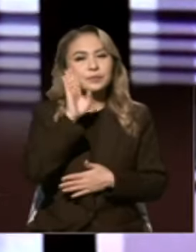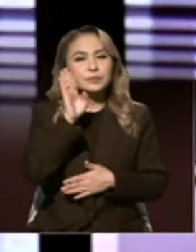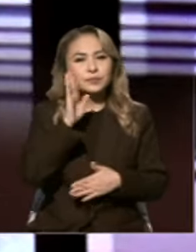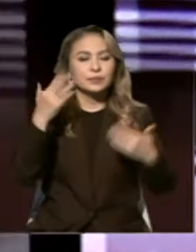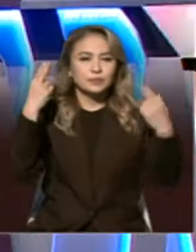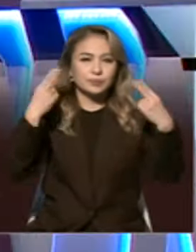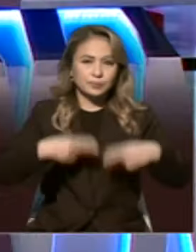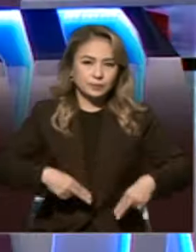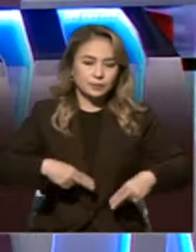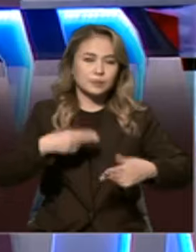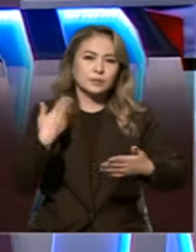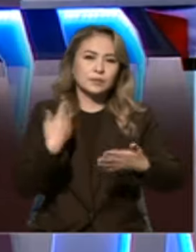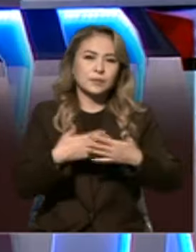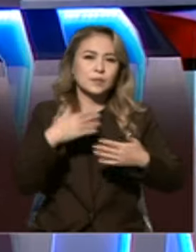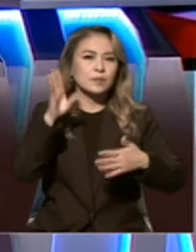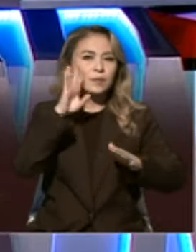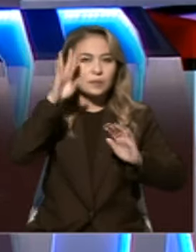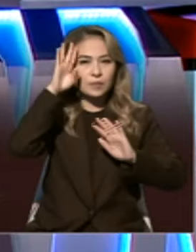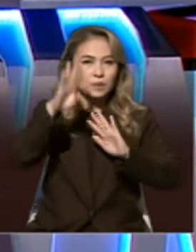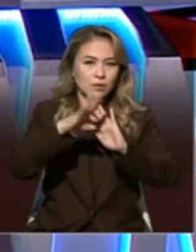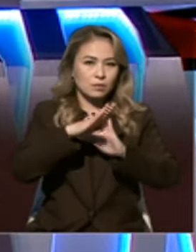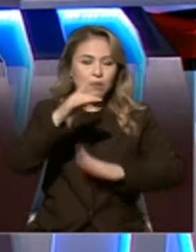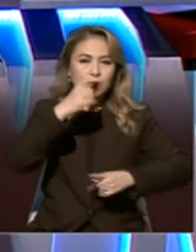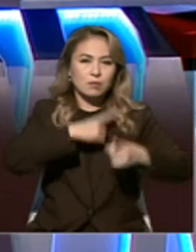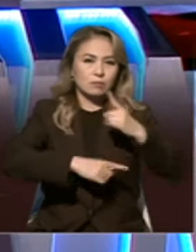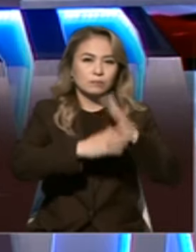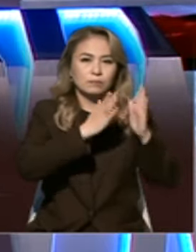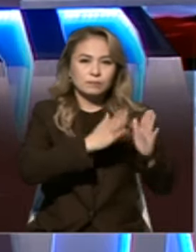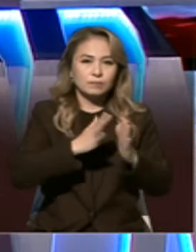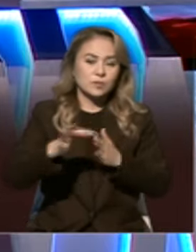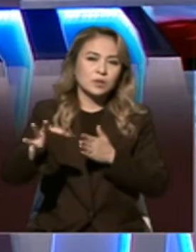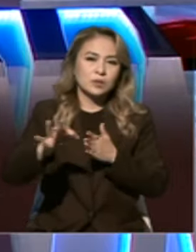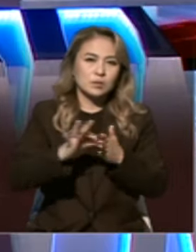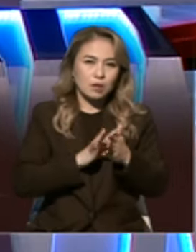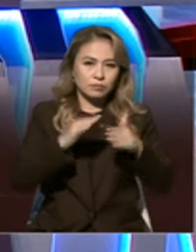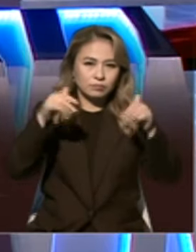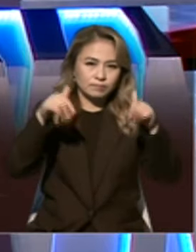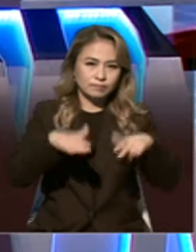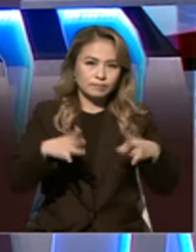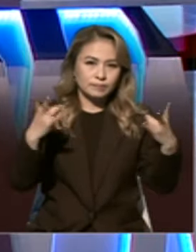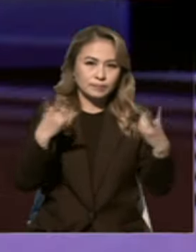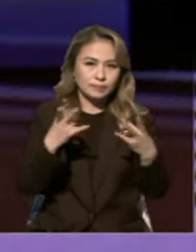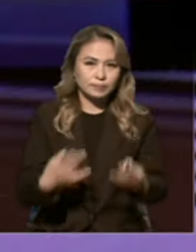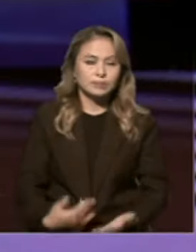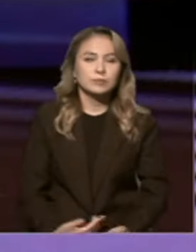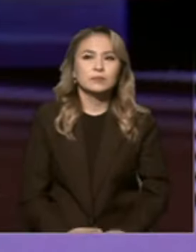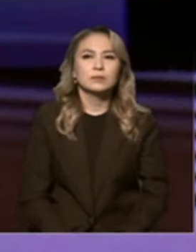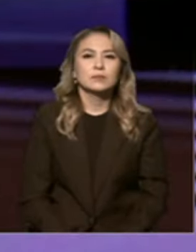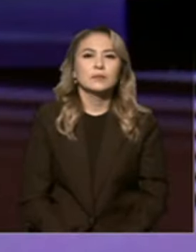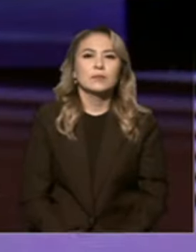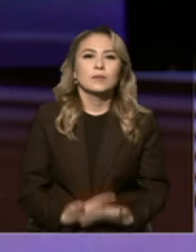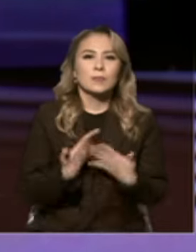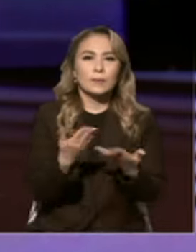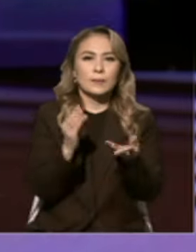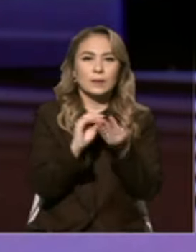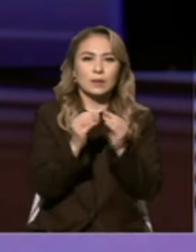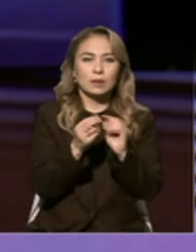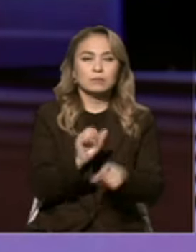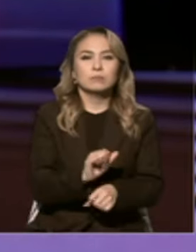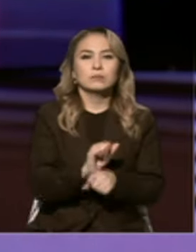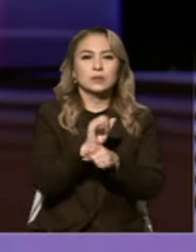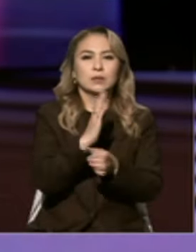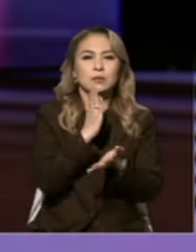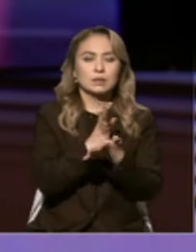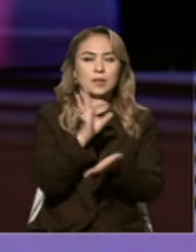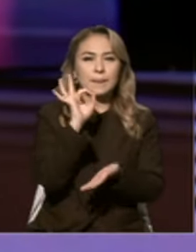бөгеттерін, жаңағы су қоймаларын қалпына келтіруге дереу кірісуіміз керек, айналысу керек. Сіздер осы мәселені көтеріп отырсыздар, өте